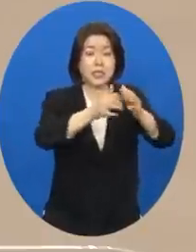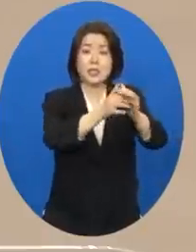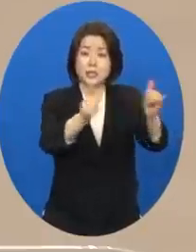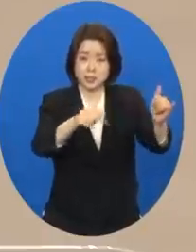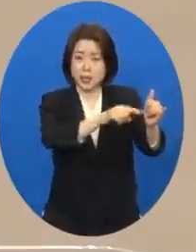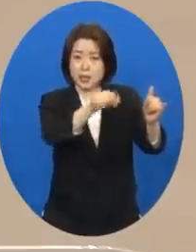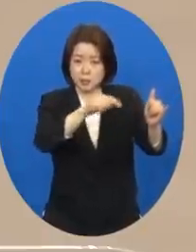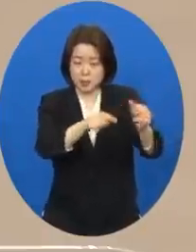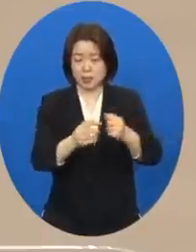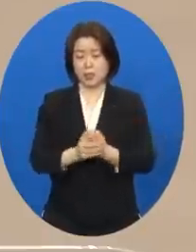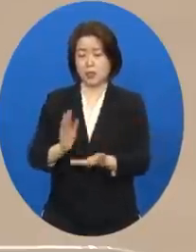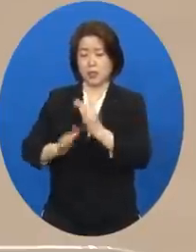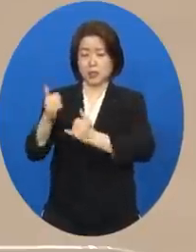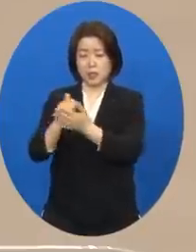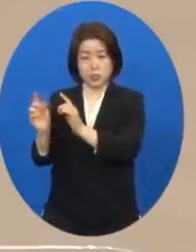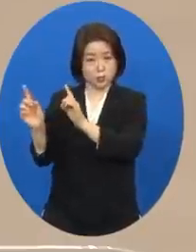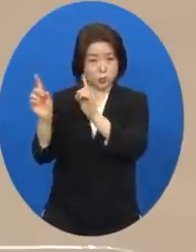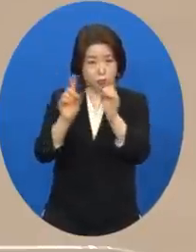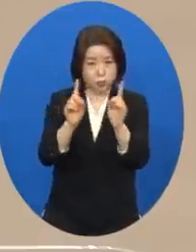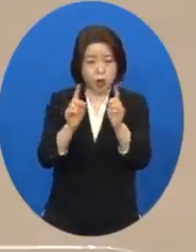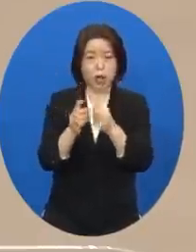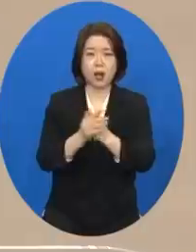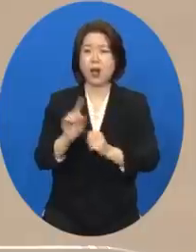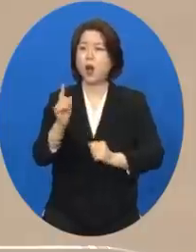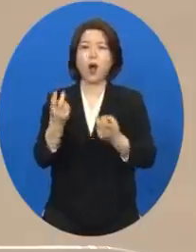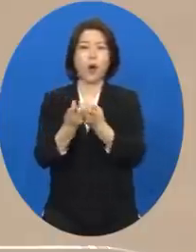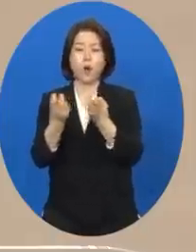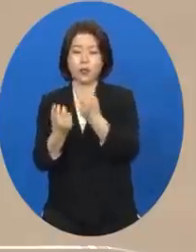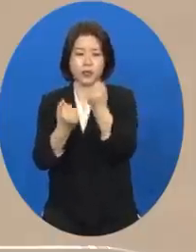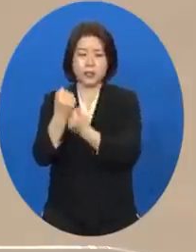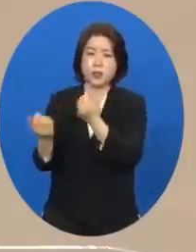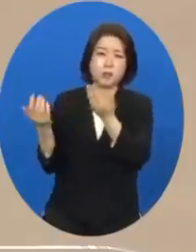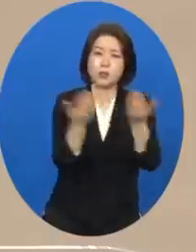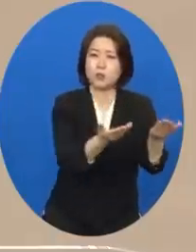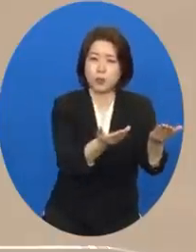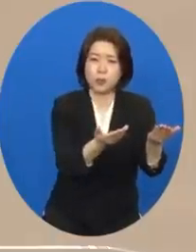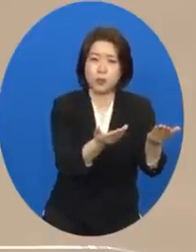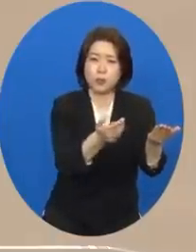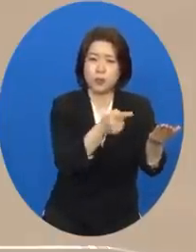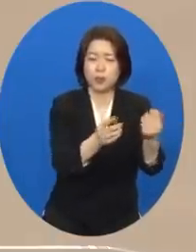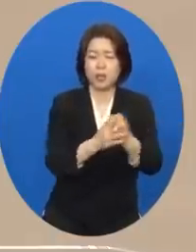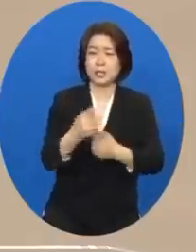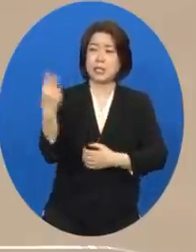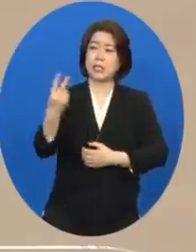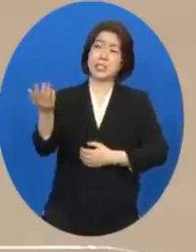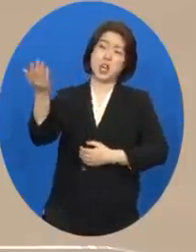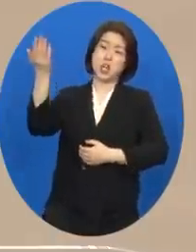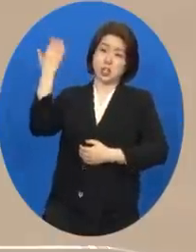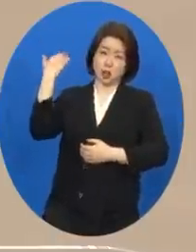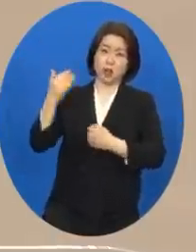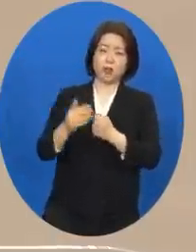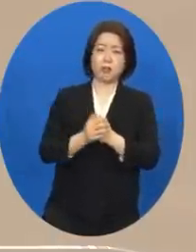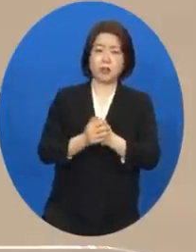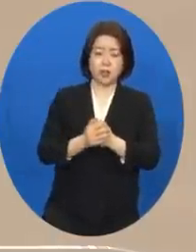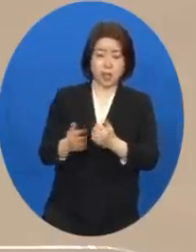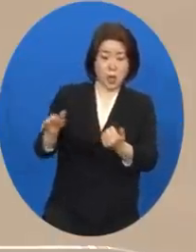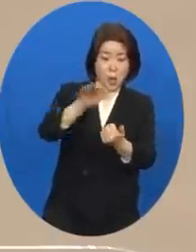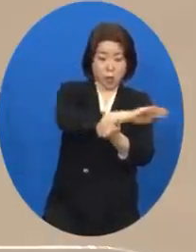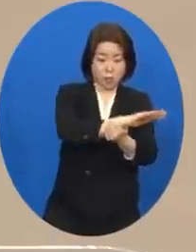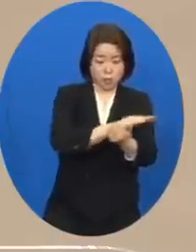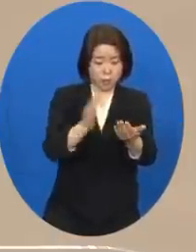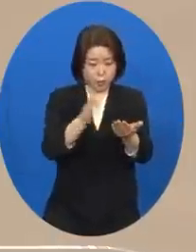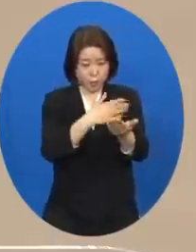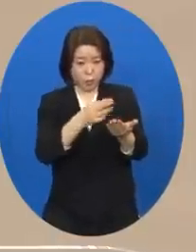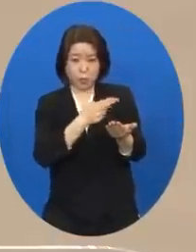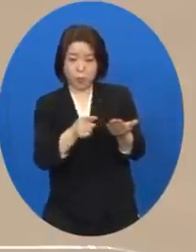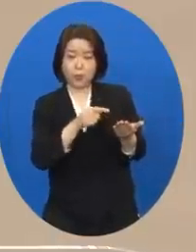예수님의 부활의 부활을 어떻게 설명할 것인가 2000년전 빈 무덤 말